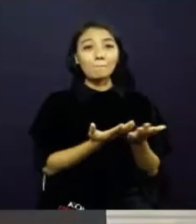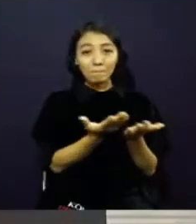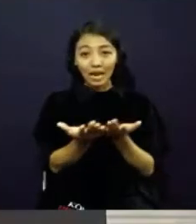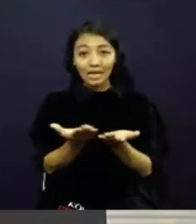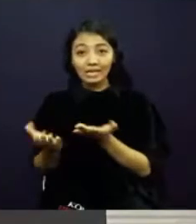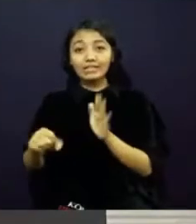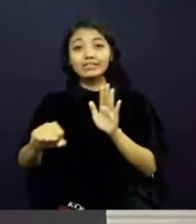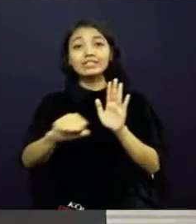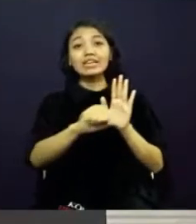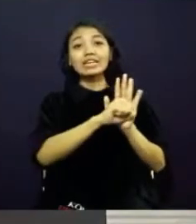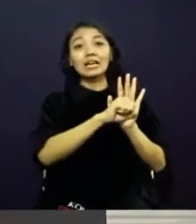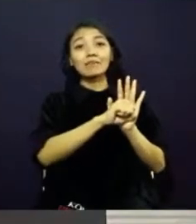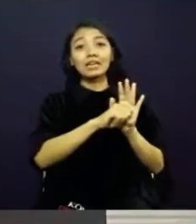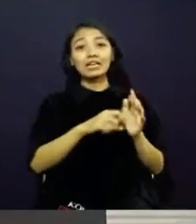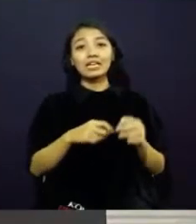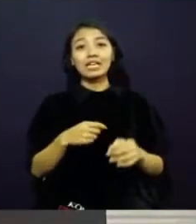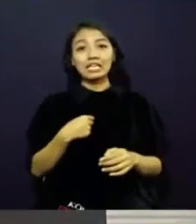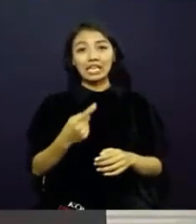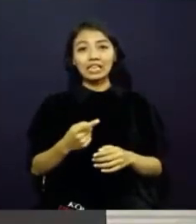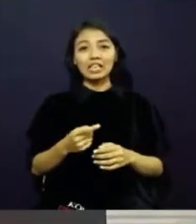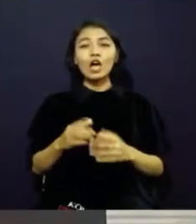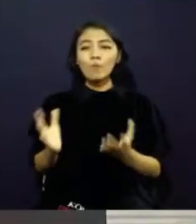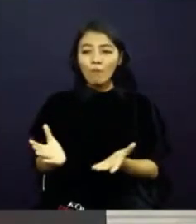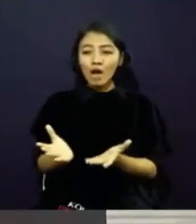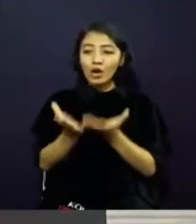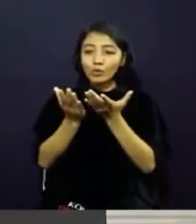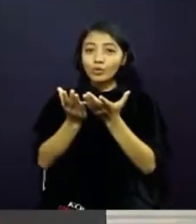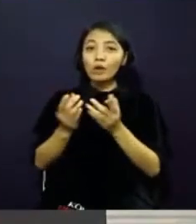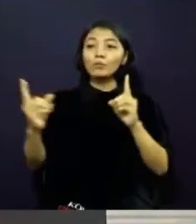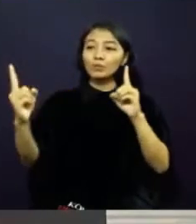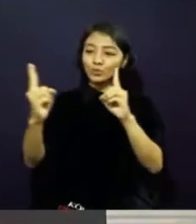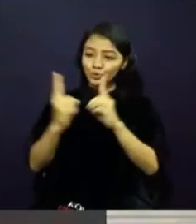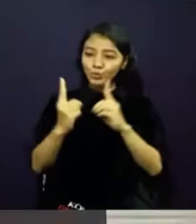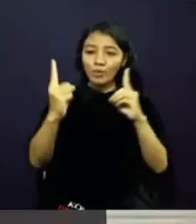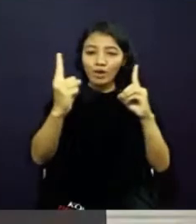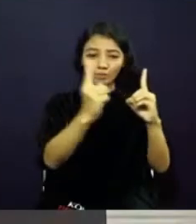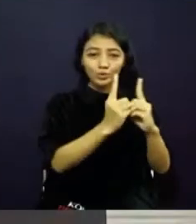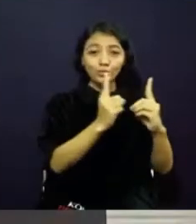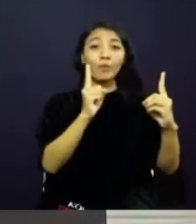itu kita membangun perjumpaan perjumpaan yang meneguhkan